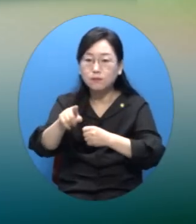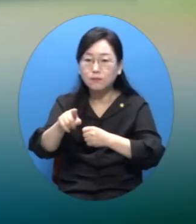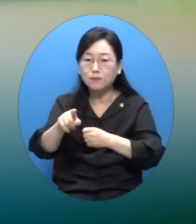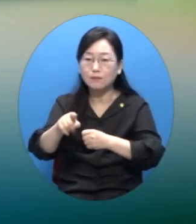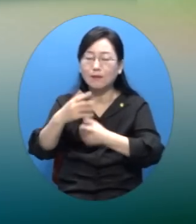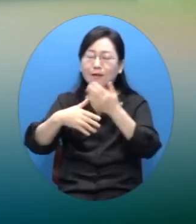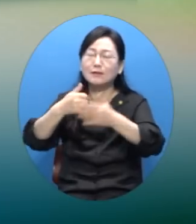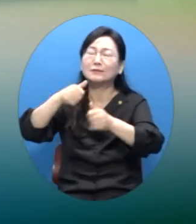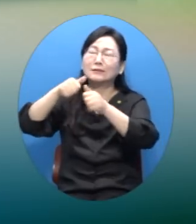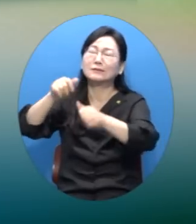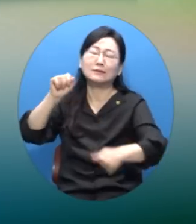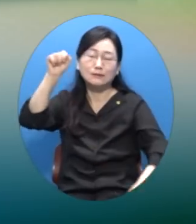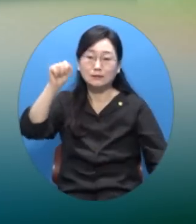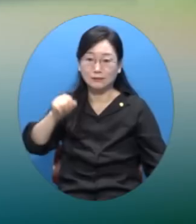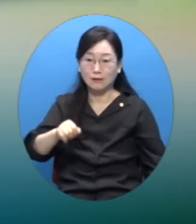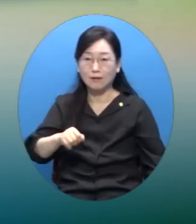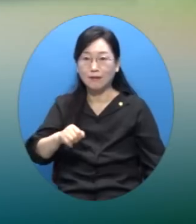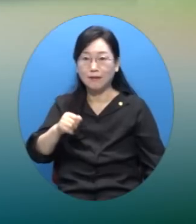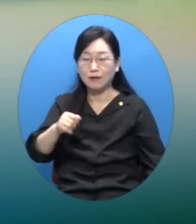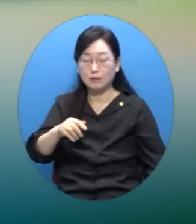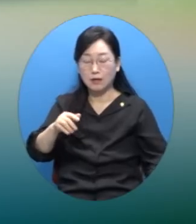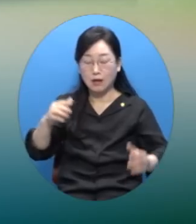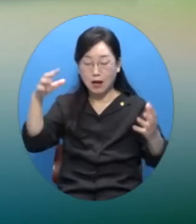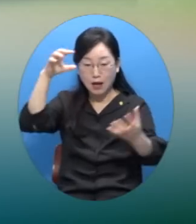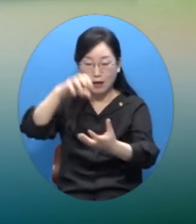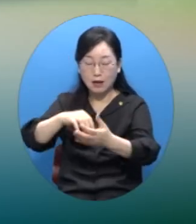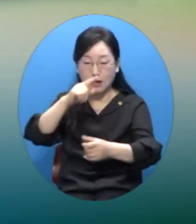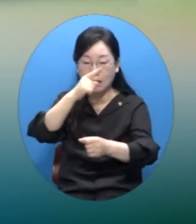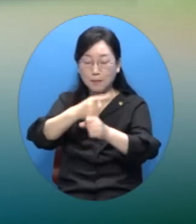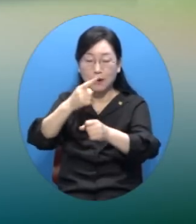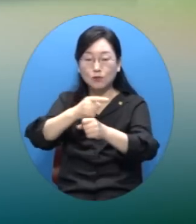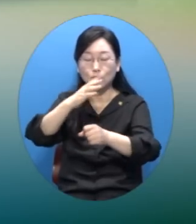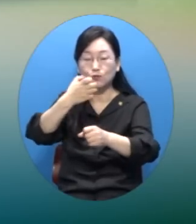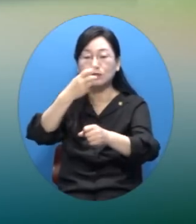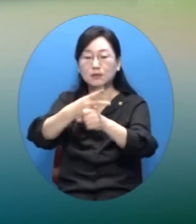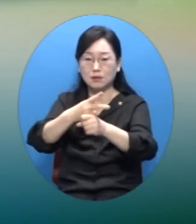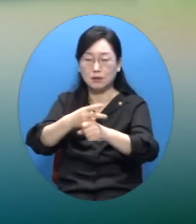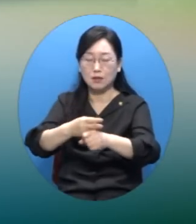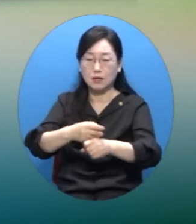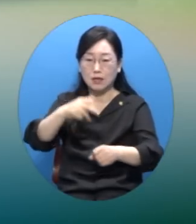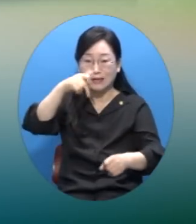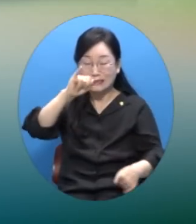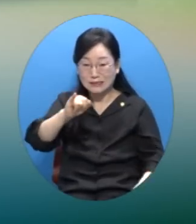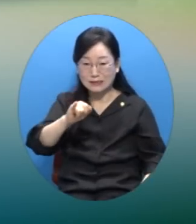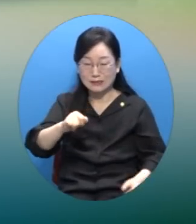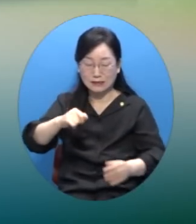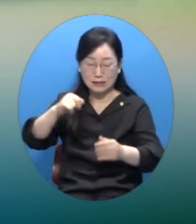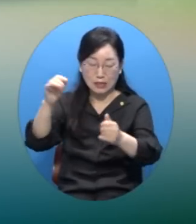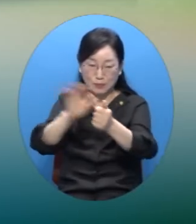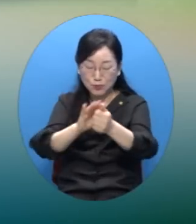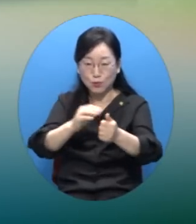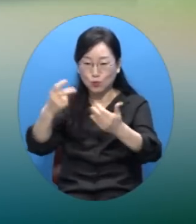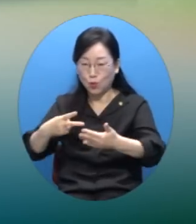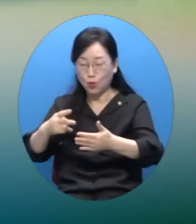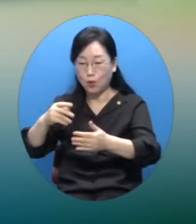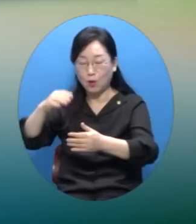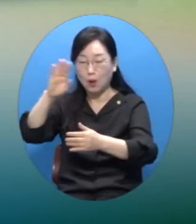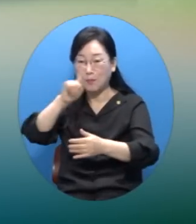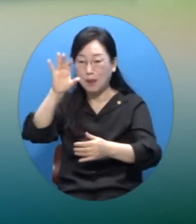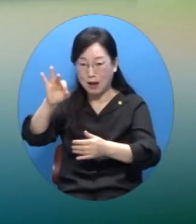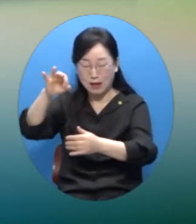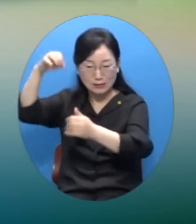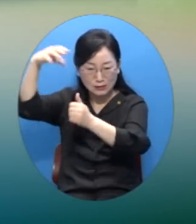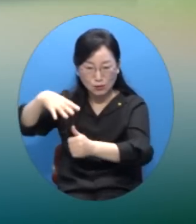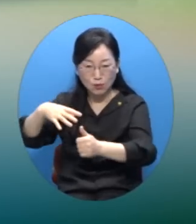하나님께 따져 물었습니다. 총 192시간의 키모테라피 화학요법, 34차례 방사선 치료 등 항암 치료를 받으면서 육신은